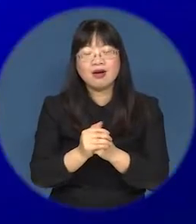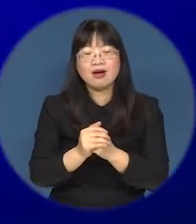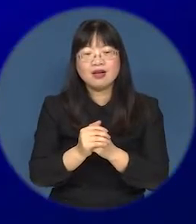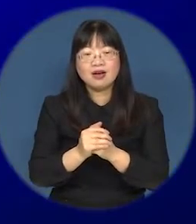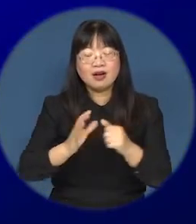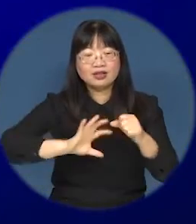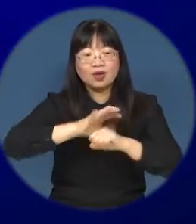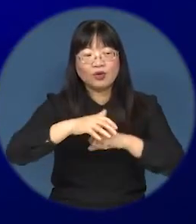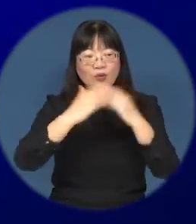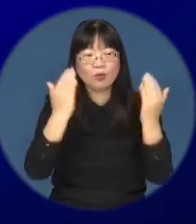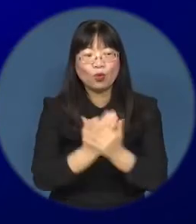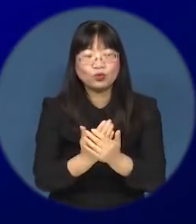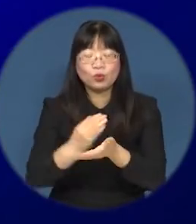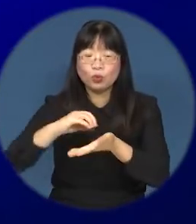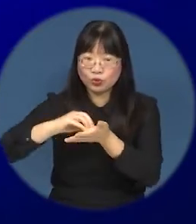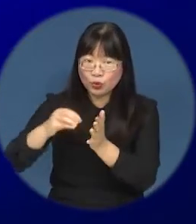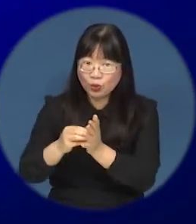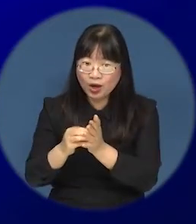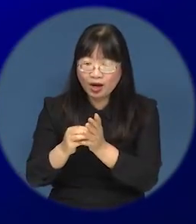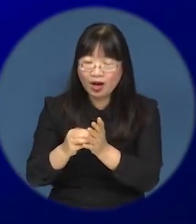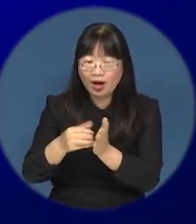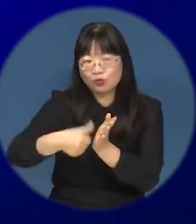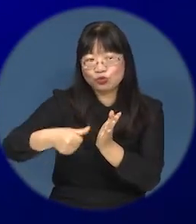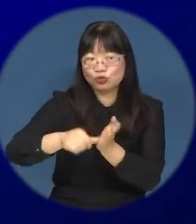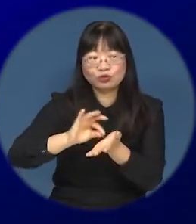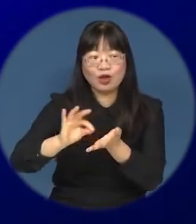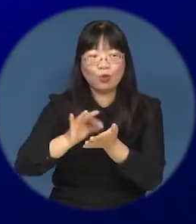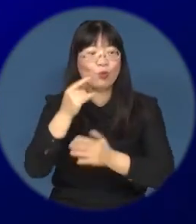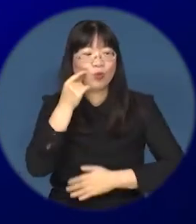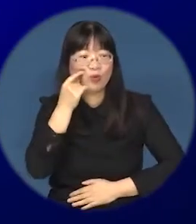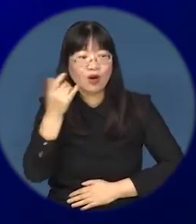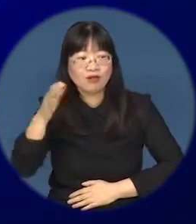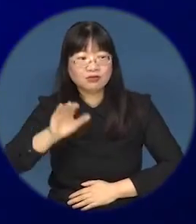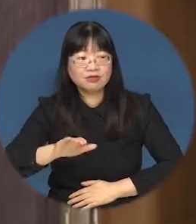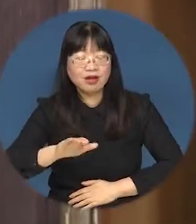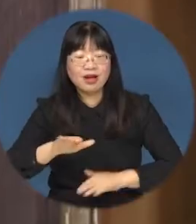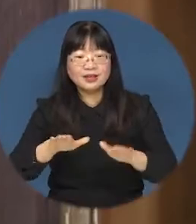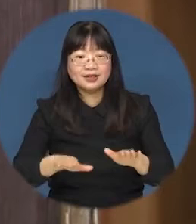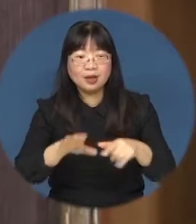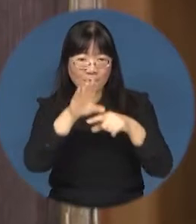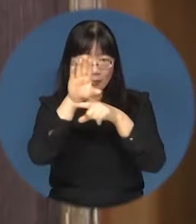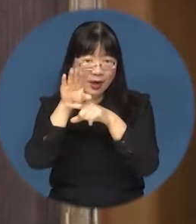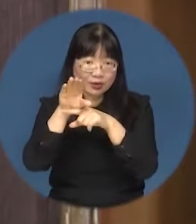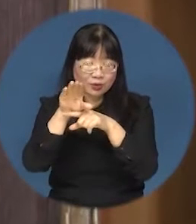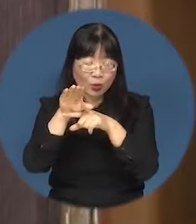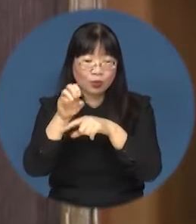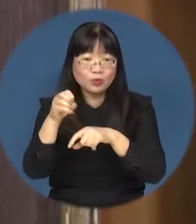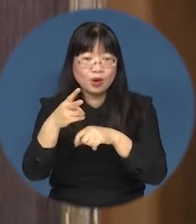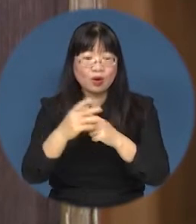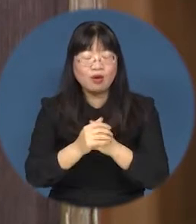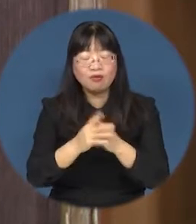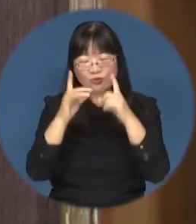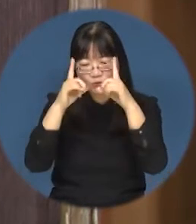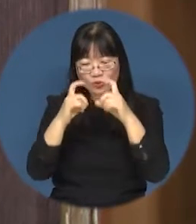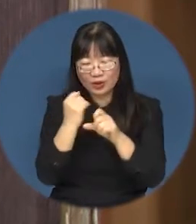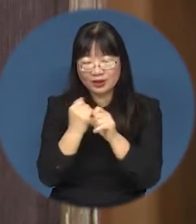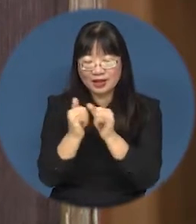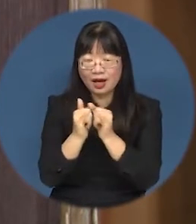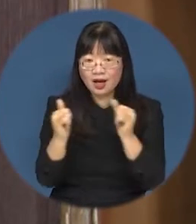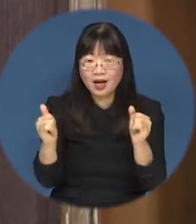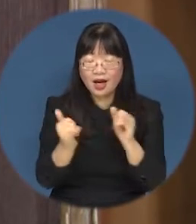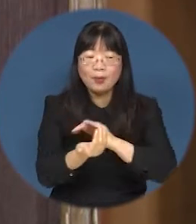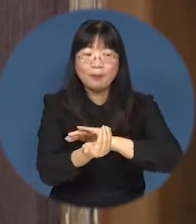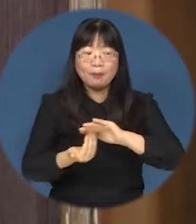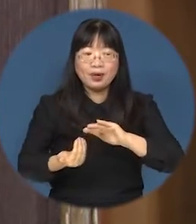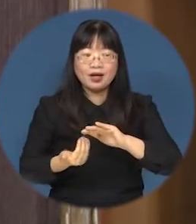전 세계적으로 그게 다 그 정도로 장비를 사용하지 못하게 돼 있습니다. 근데 이제 방송이라든가, 이 포토그래퍼들은